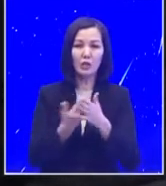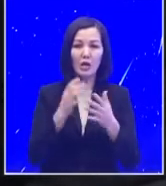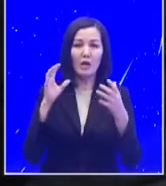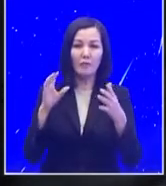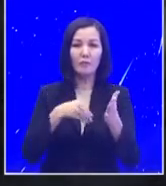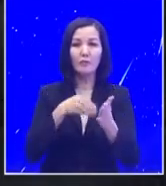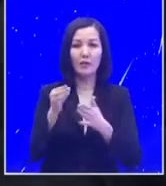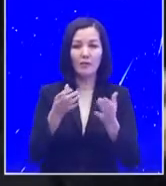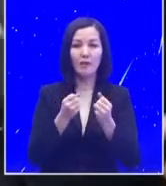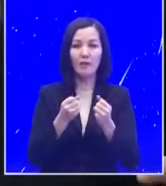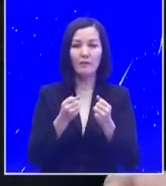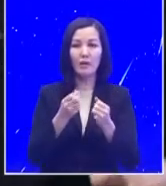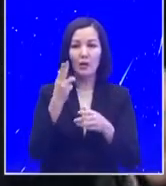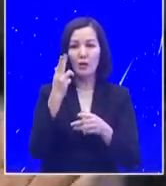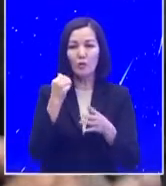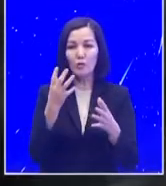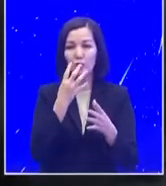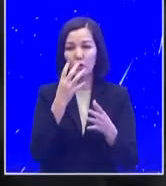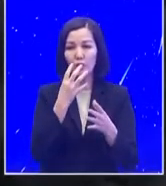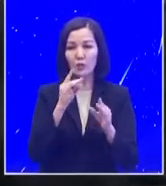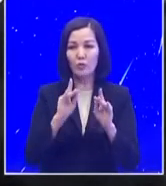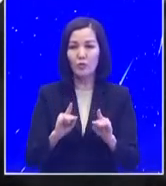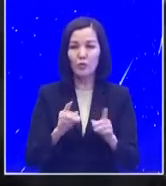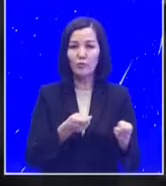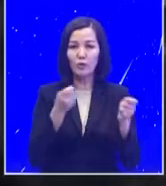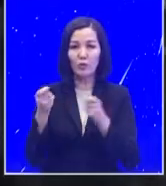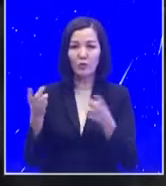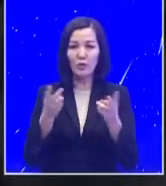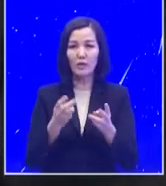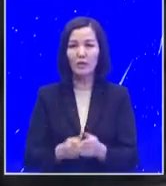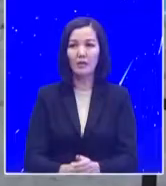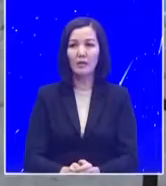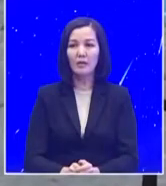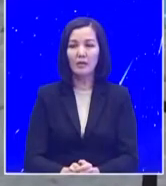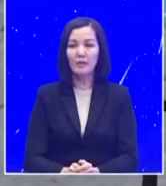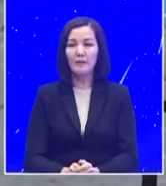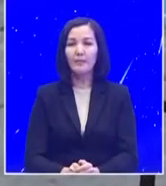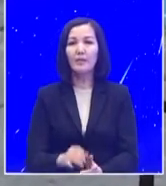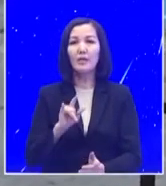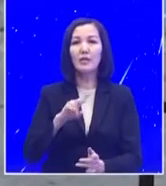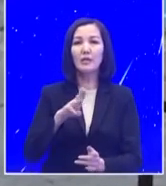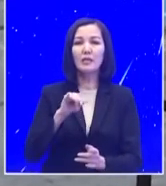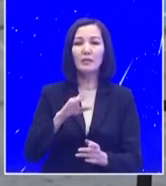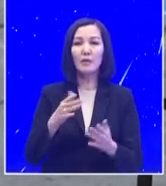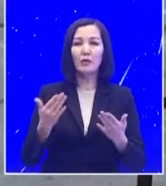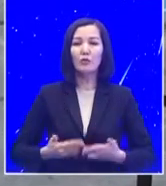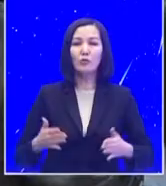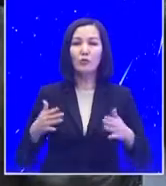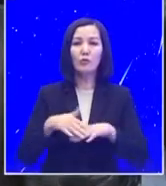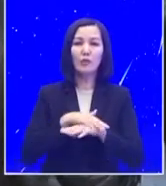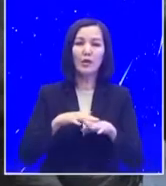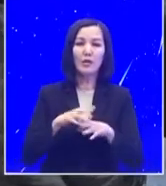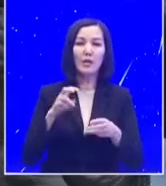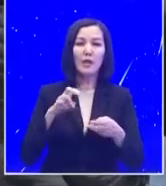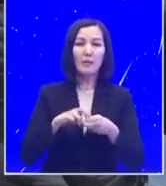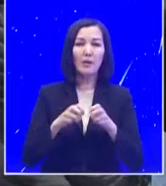аламыз. Балалар қолайлы, жылы жерде отырып жетуі керек. Ал ынтымақ тұрғын үйлер алқабында су мәселесі жоқ.